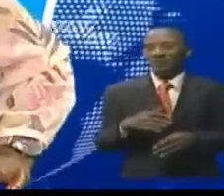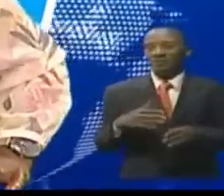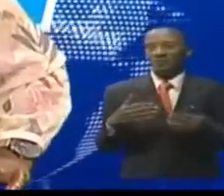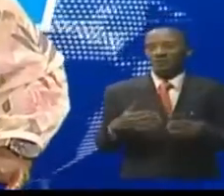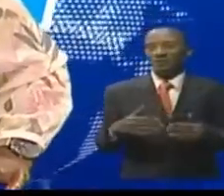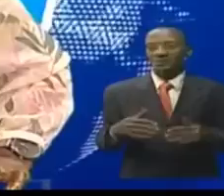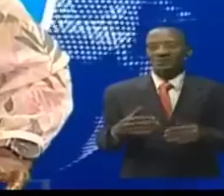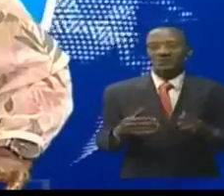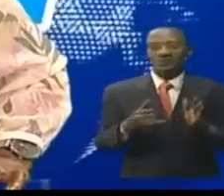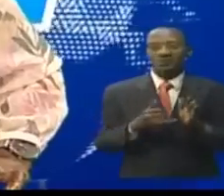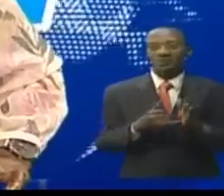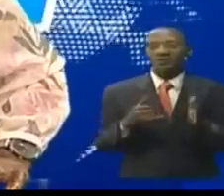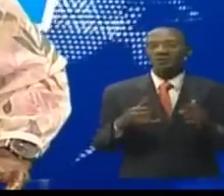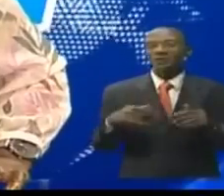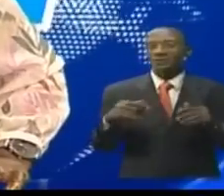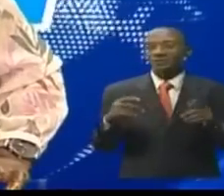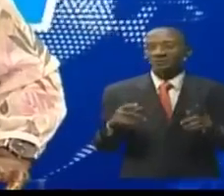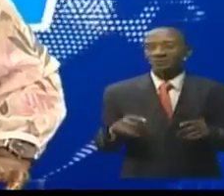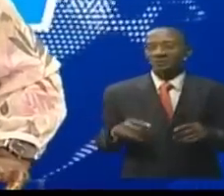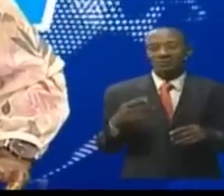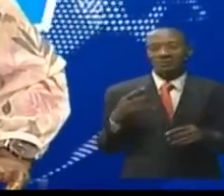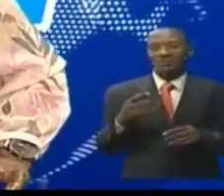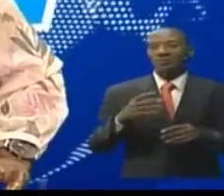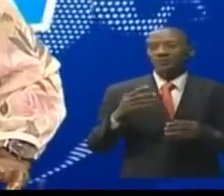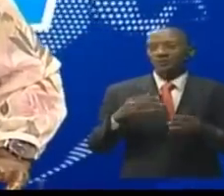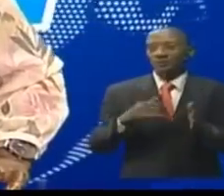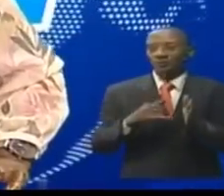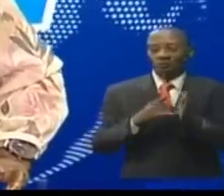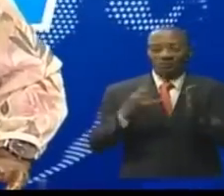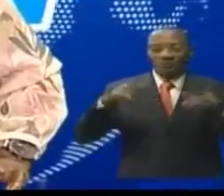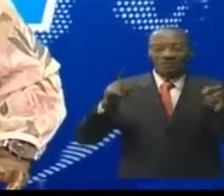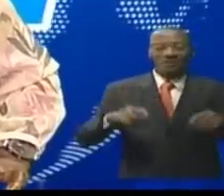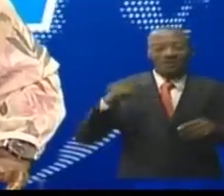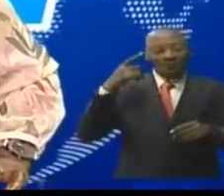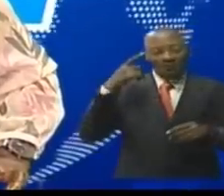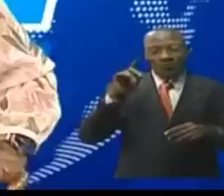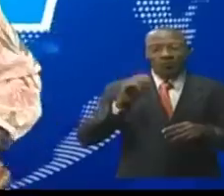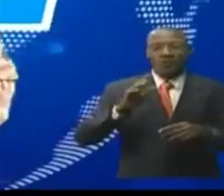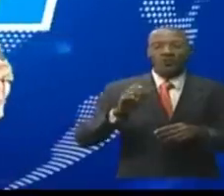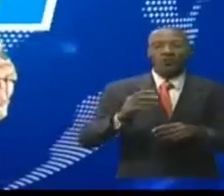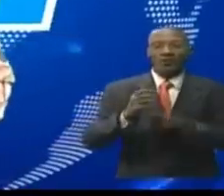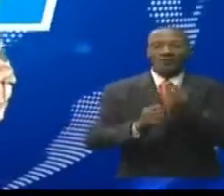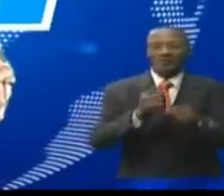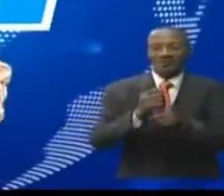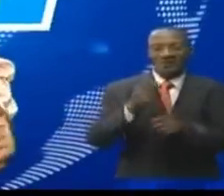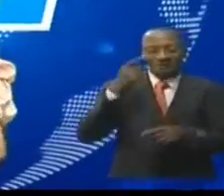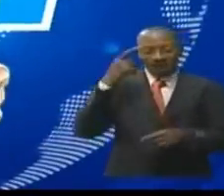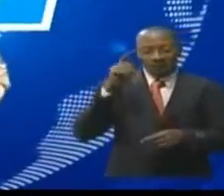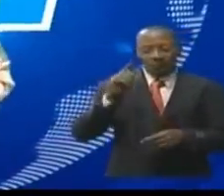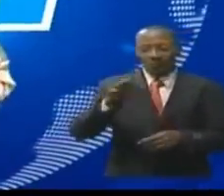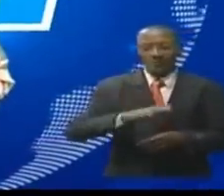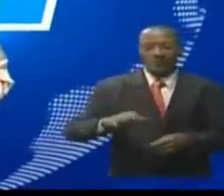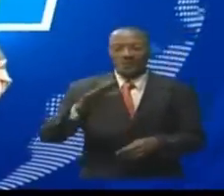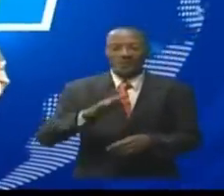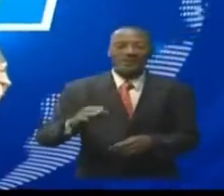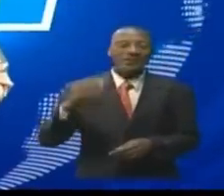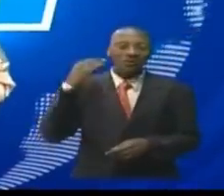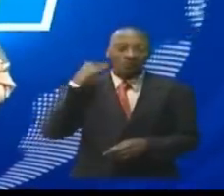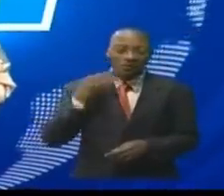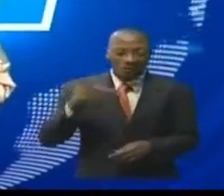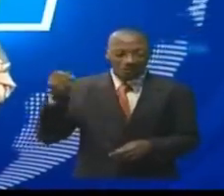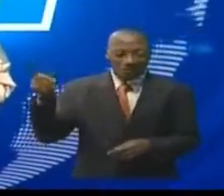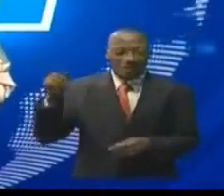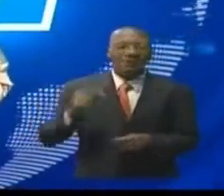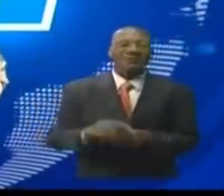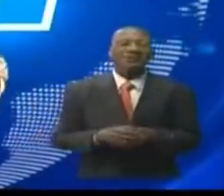ses 60 ans de l'indépendance, cérémonie présidée par le président Yoweri Museveni à Kampala en présence de plusieurs